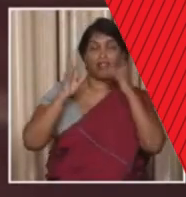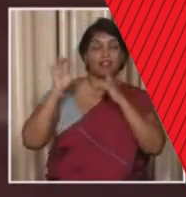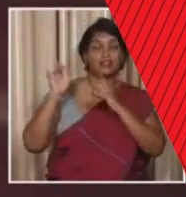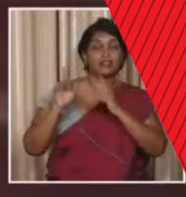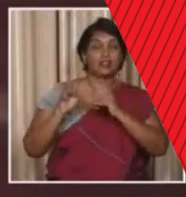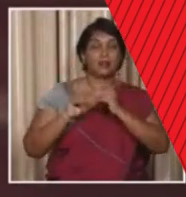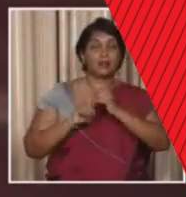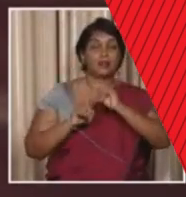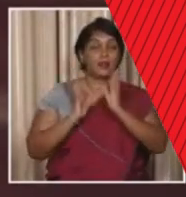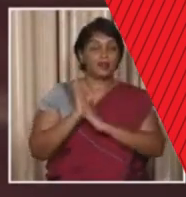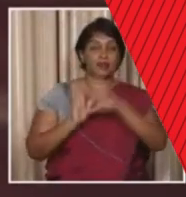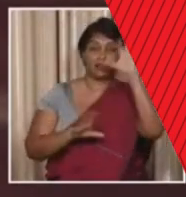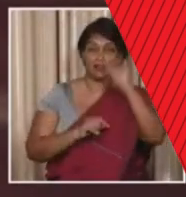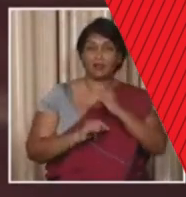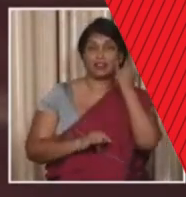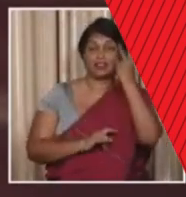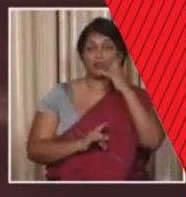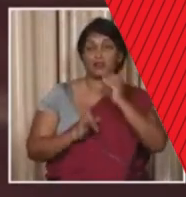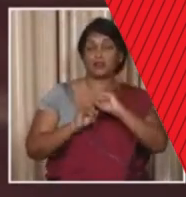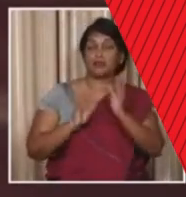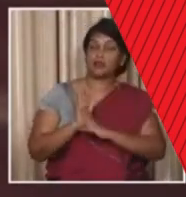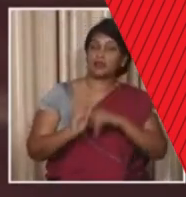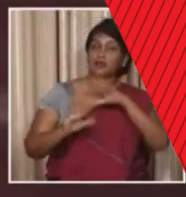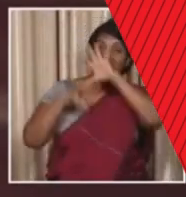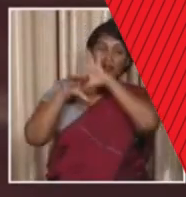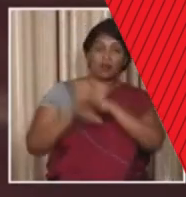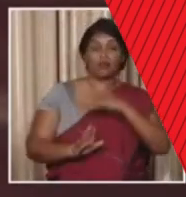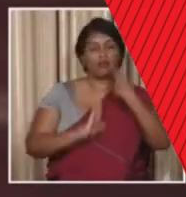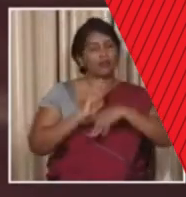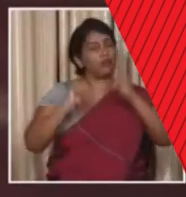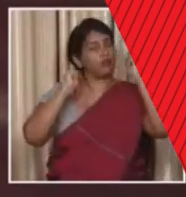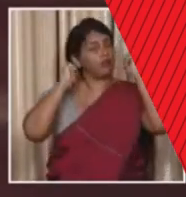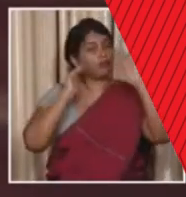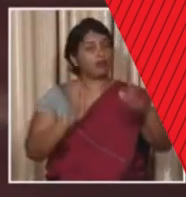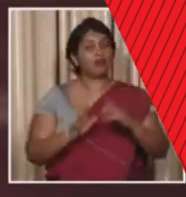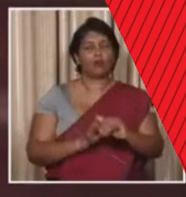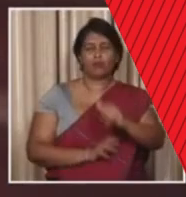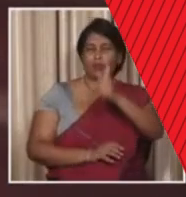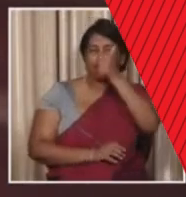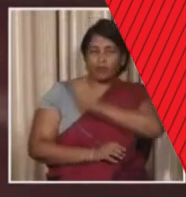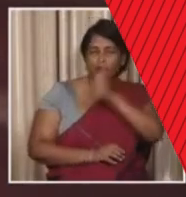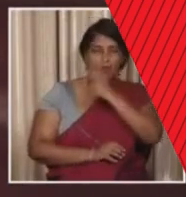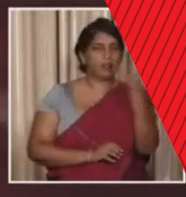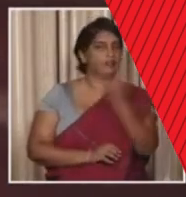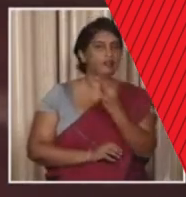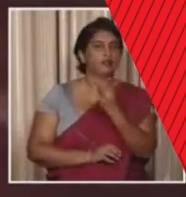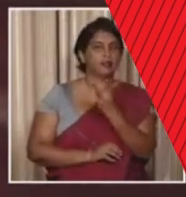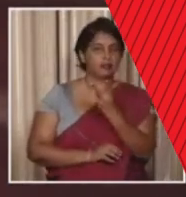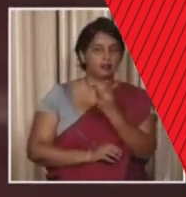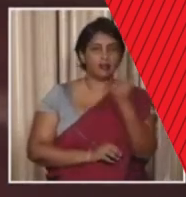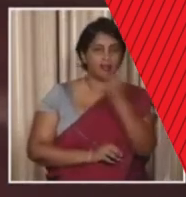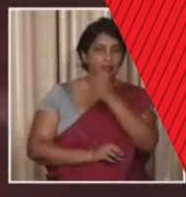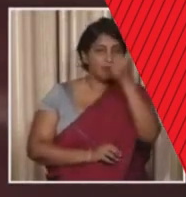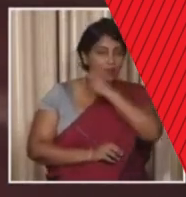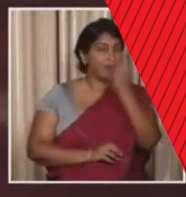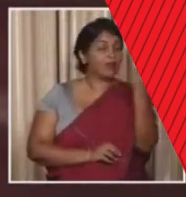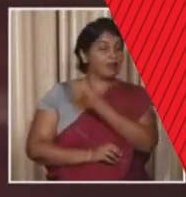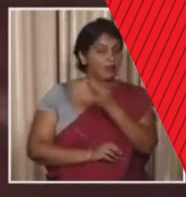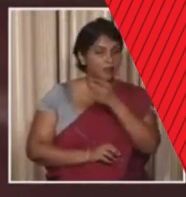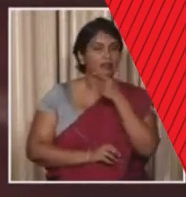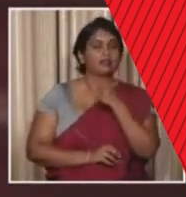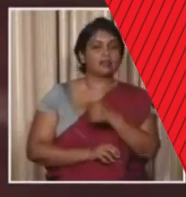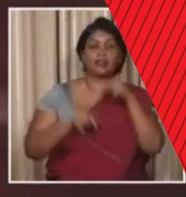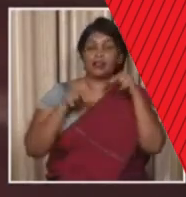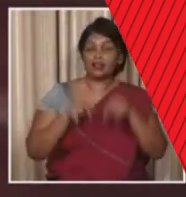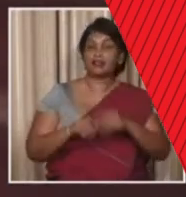ආපු ඇවිල්ලා මේ රට සුකිත මුිත රාජ්‍යයක් කරනවා කියපු තනි හොර ගෙඩියෝ දෙන්නේ. ඒ හොර ගෙඩියෝ දෙන්න තමයි